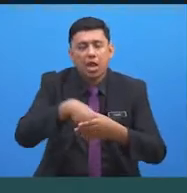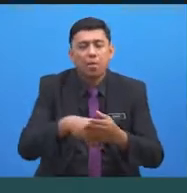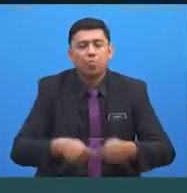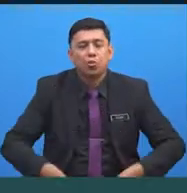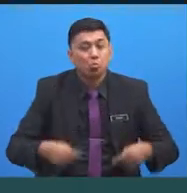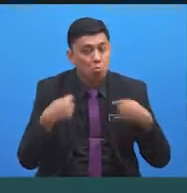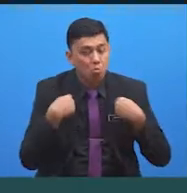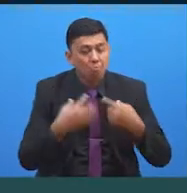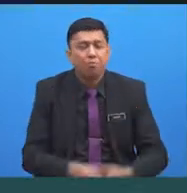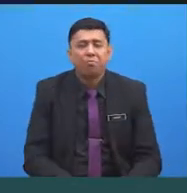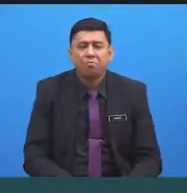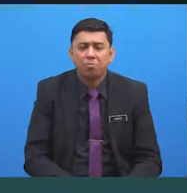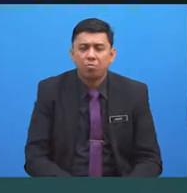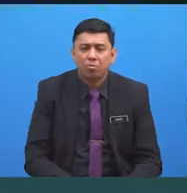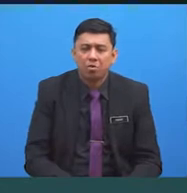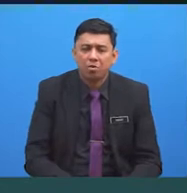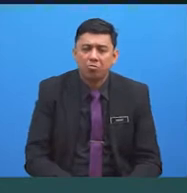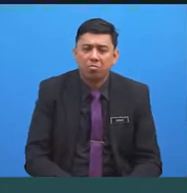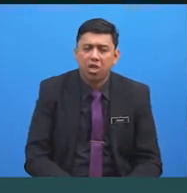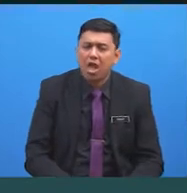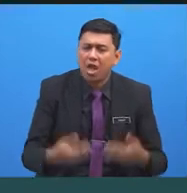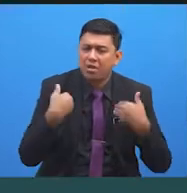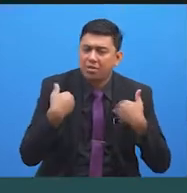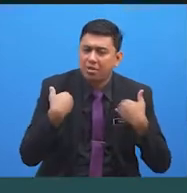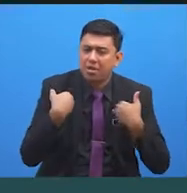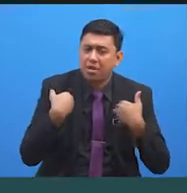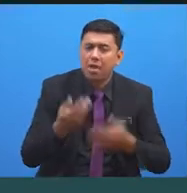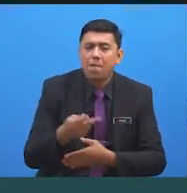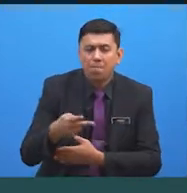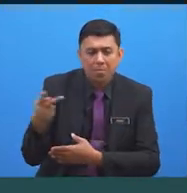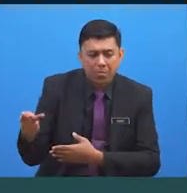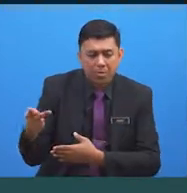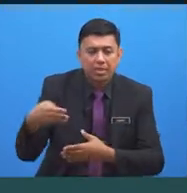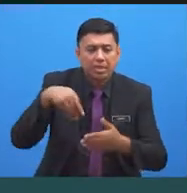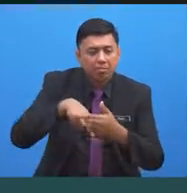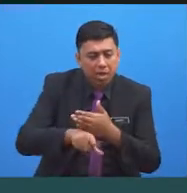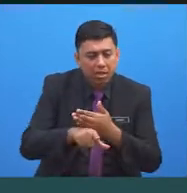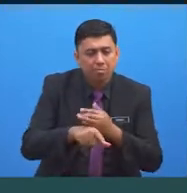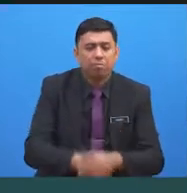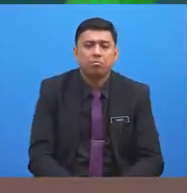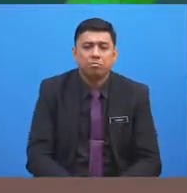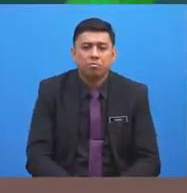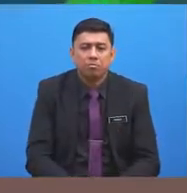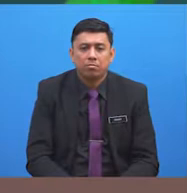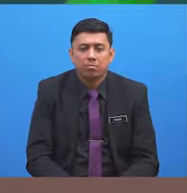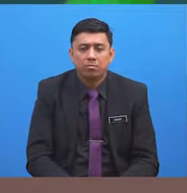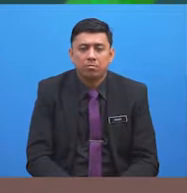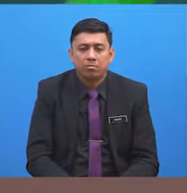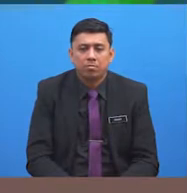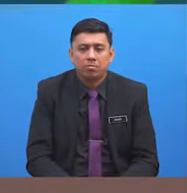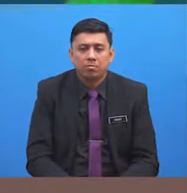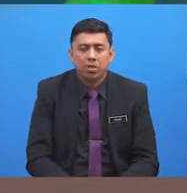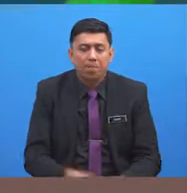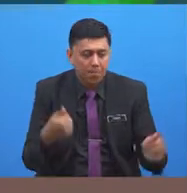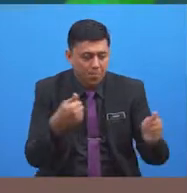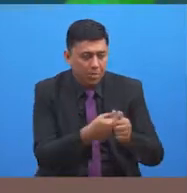juga terdapat sekumpulan mekanisme yang terlibat di dalam sistem pernafasan. Berikut adalah